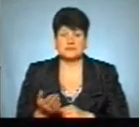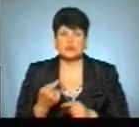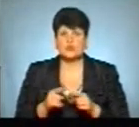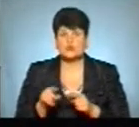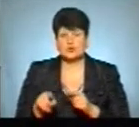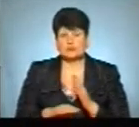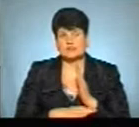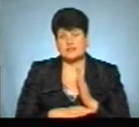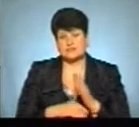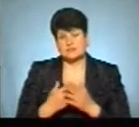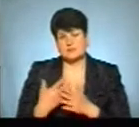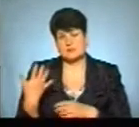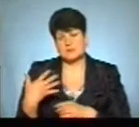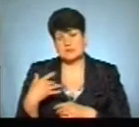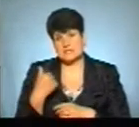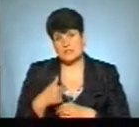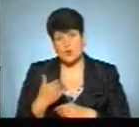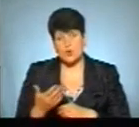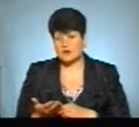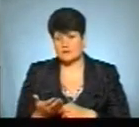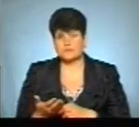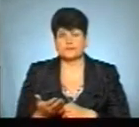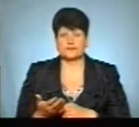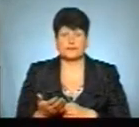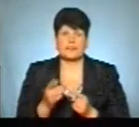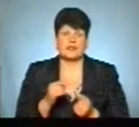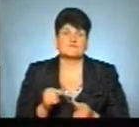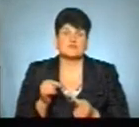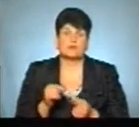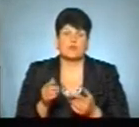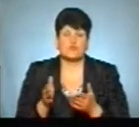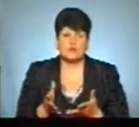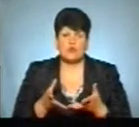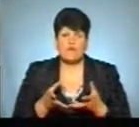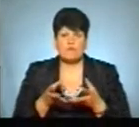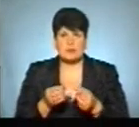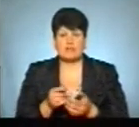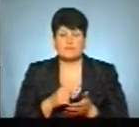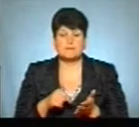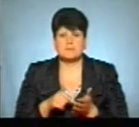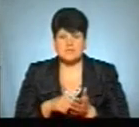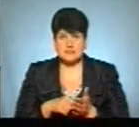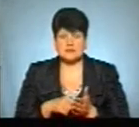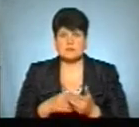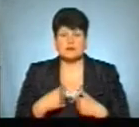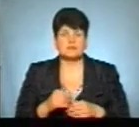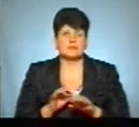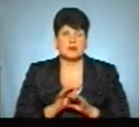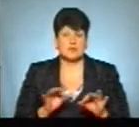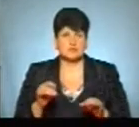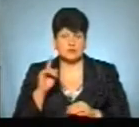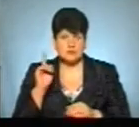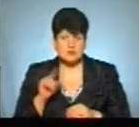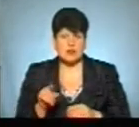мінімум, біля 50 років. Відповідно, вплив міста, адже ми чудово знаємо, що